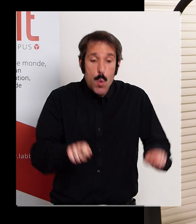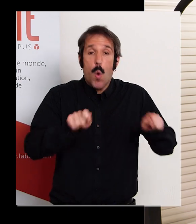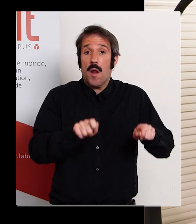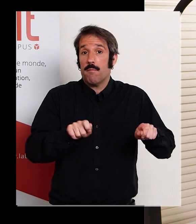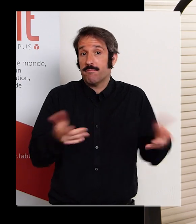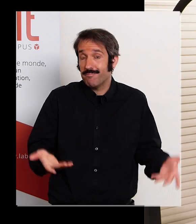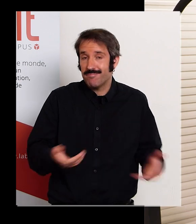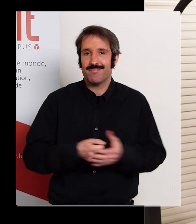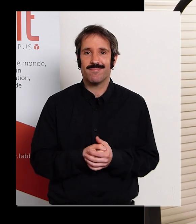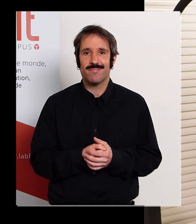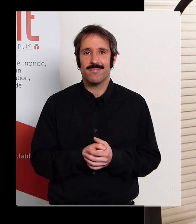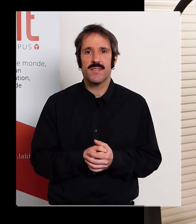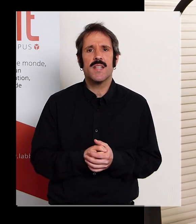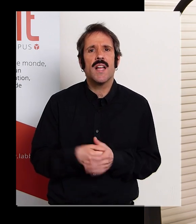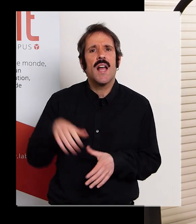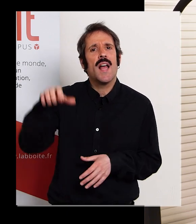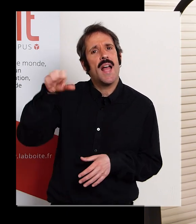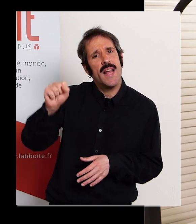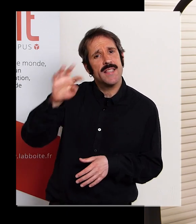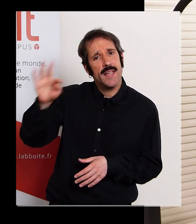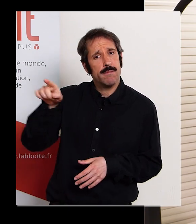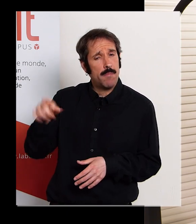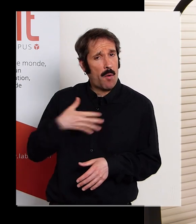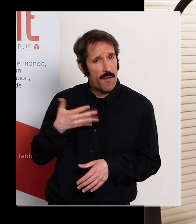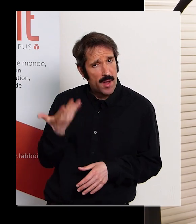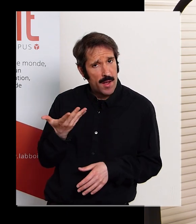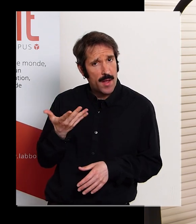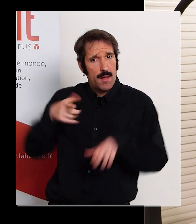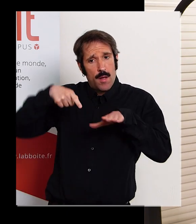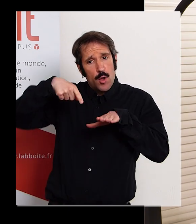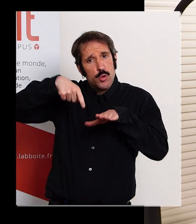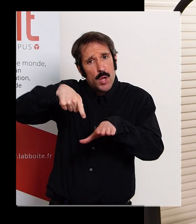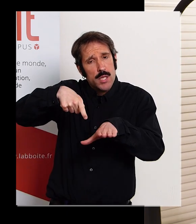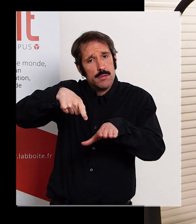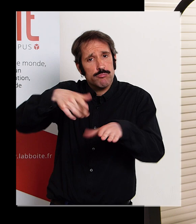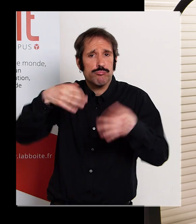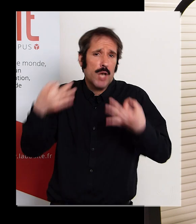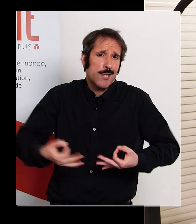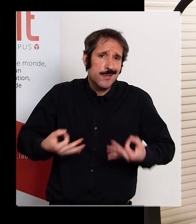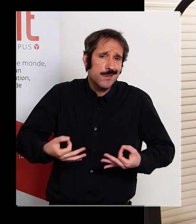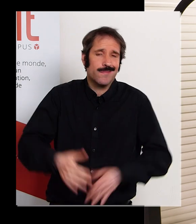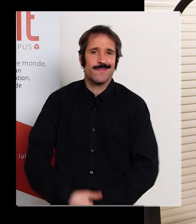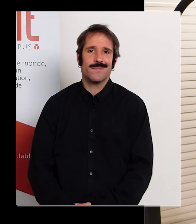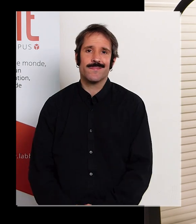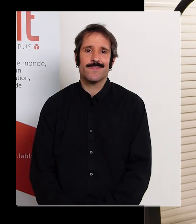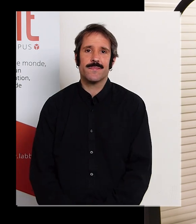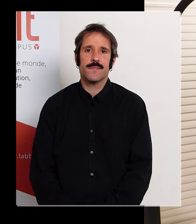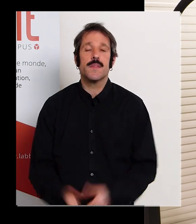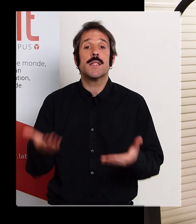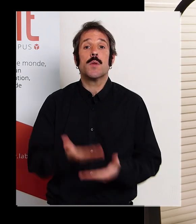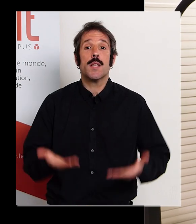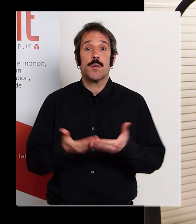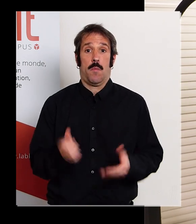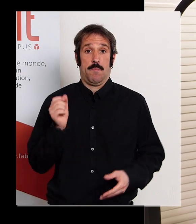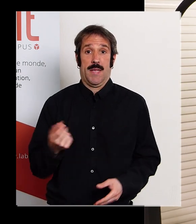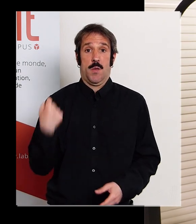correspond à un mode pour réaliser des ourlets et nous avons le mode ST qui correspond au surjetage classique.